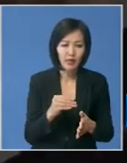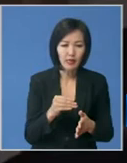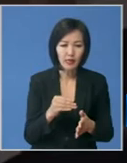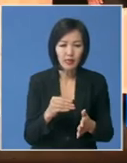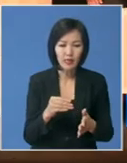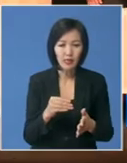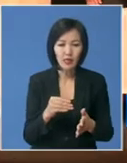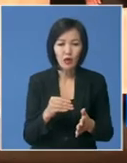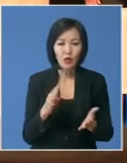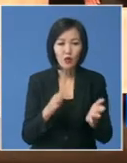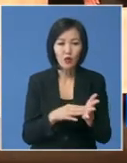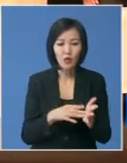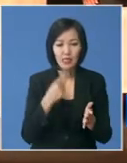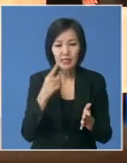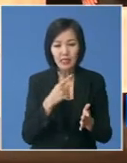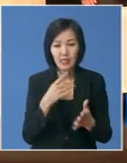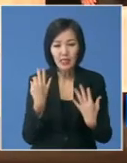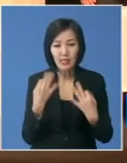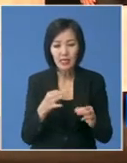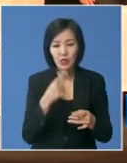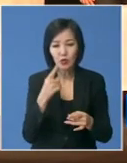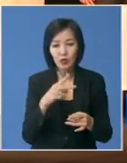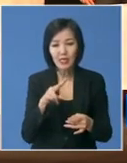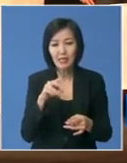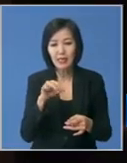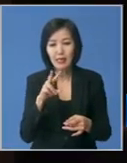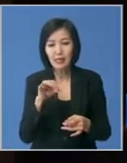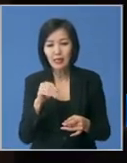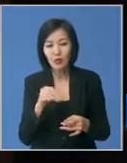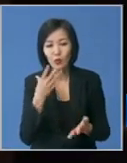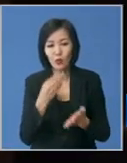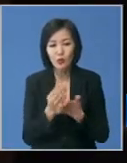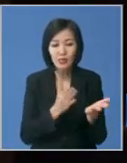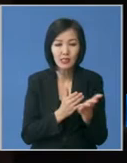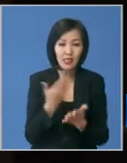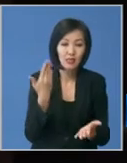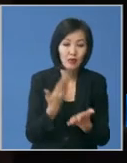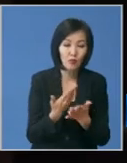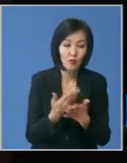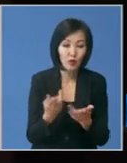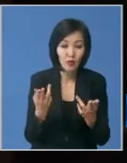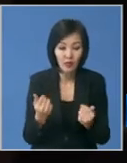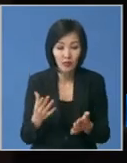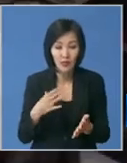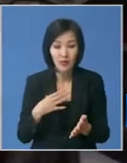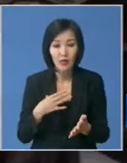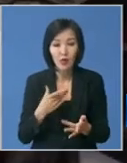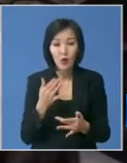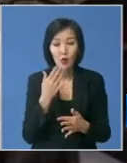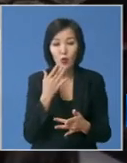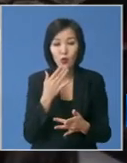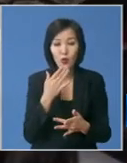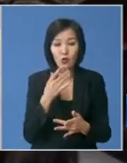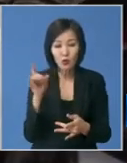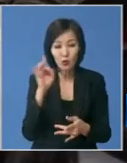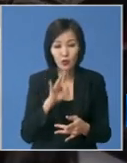еркін сөйлейтін ғалым сауаттылығы арқасында Ленинге өзінің саясатын мойындатты. Алайда Сталин қазақтардан қауіптеніп, ұлт көсемінің жолын